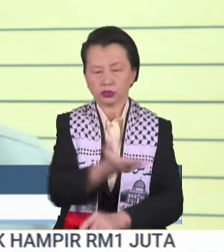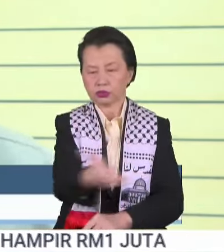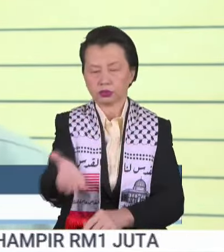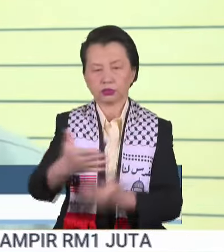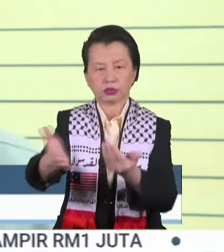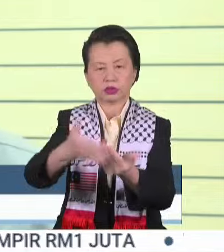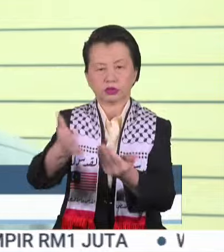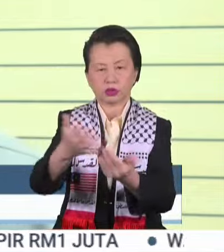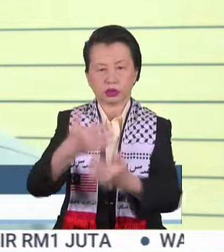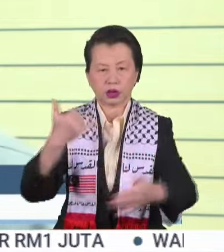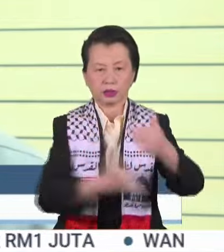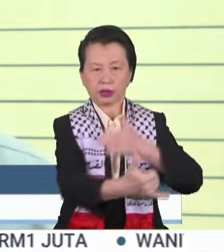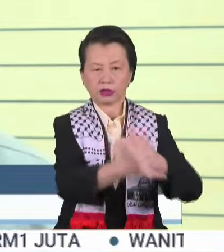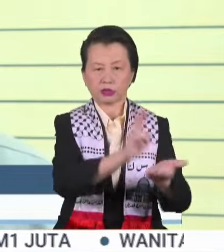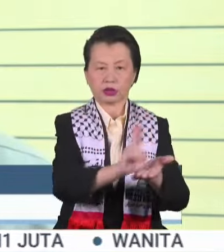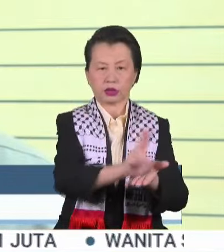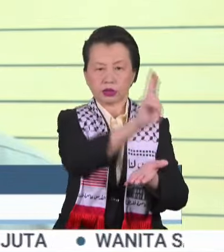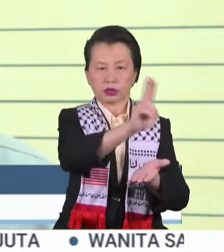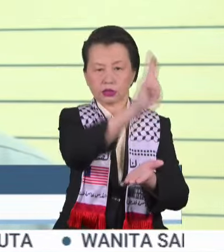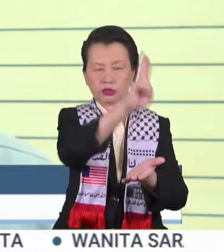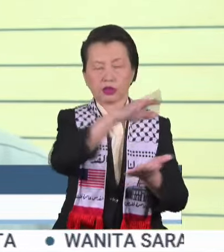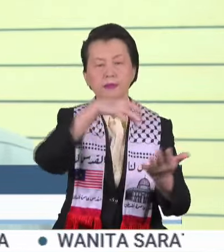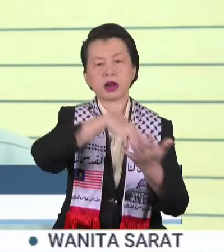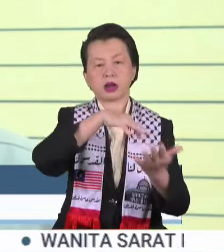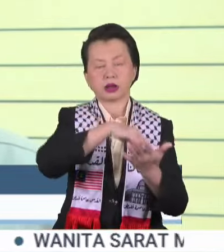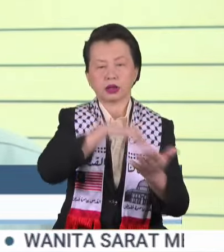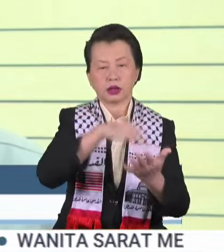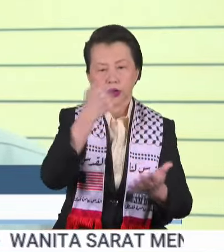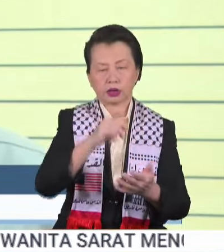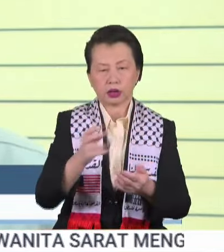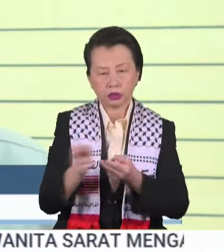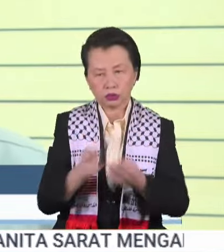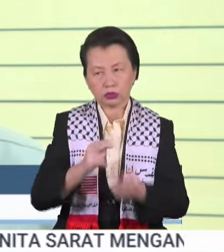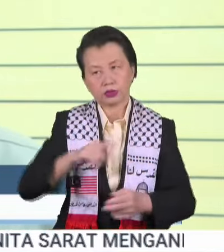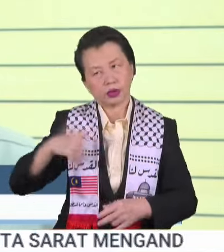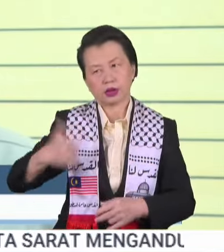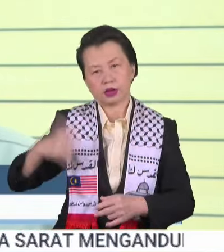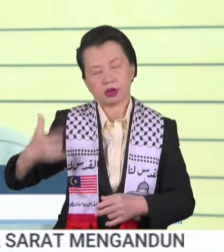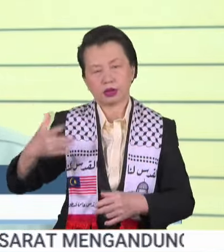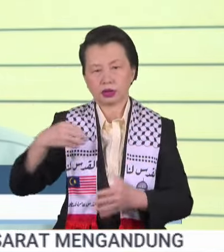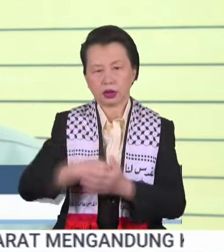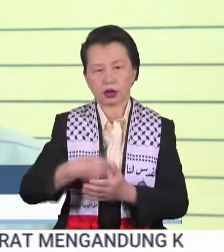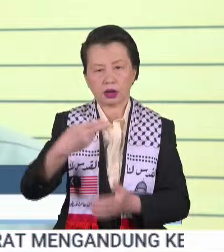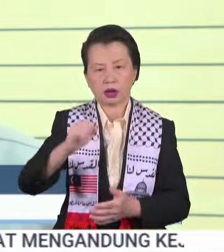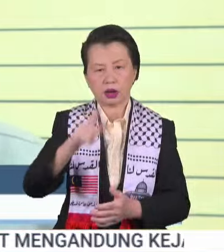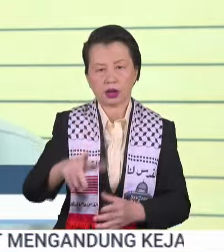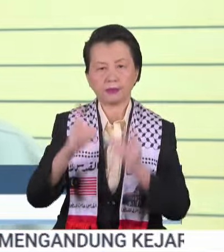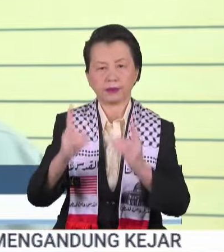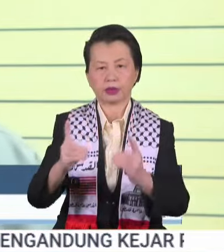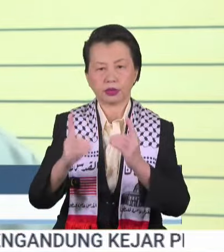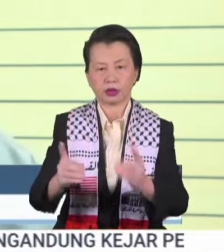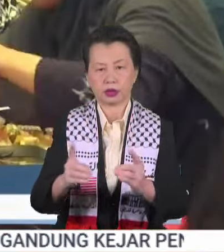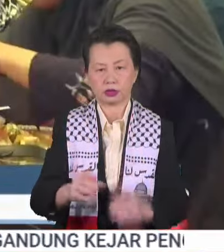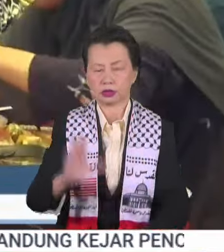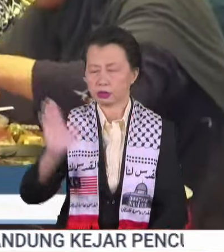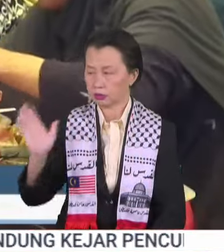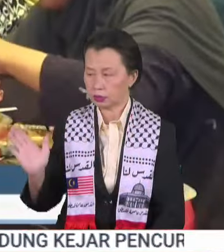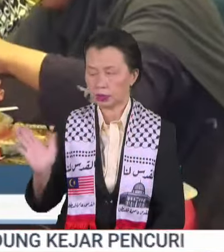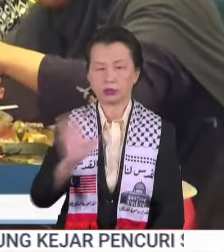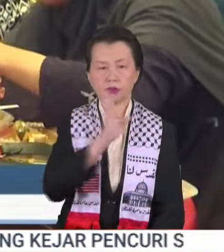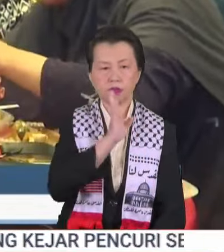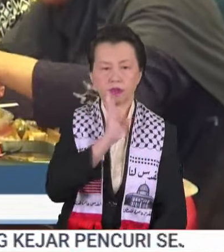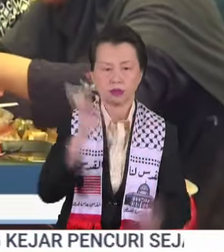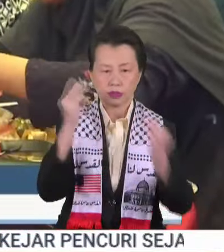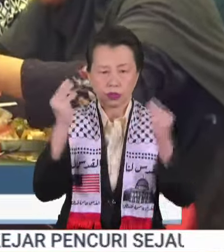mereka masuk ke IPT dan juga beberapa usaha-usaha lain dalam hal pendidikan. Beliau berkata demikian